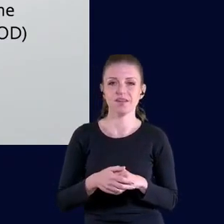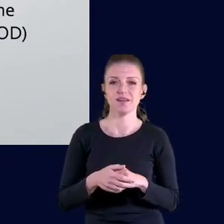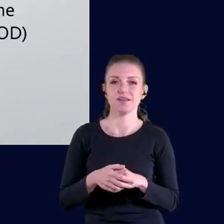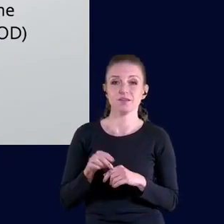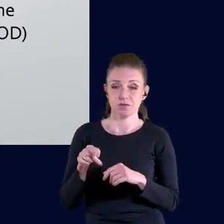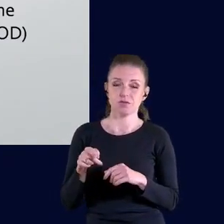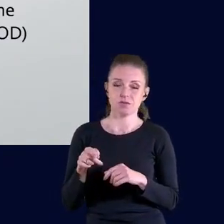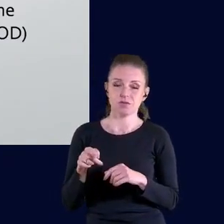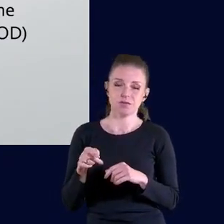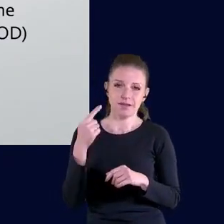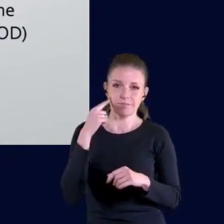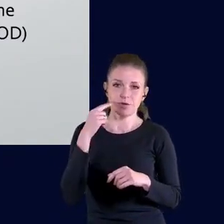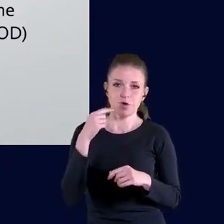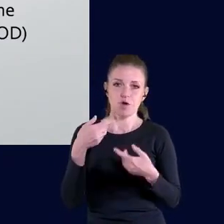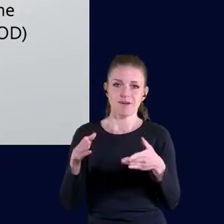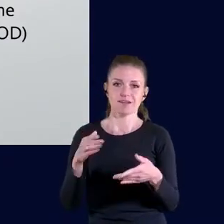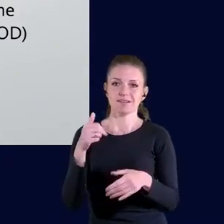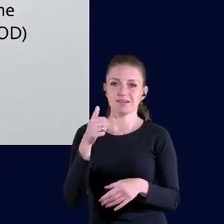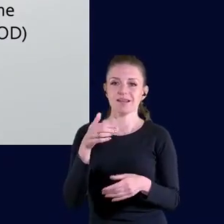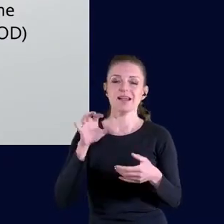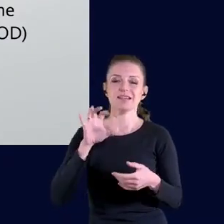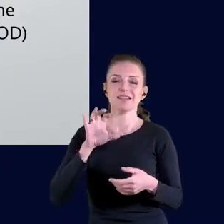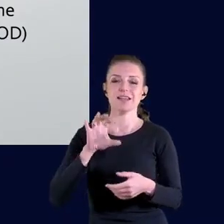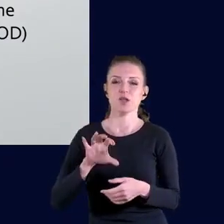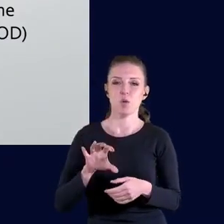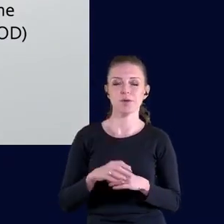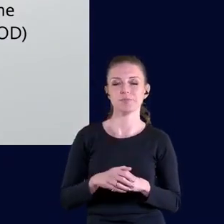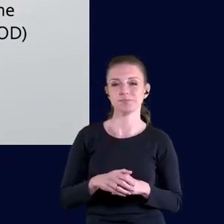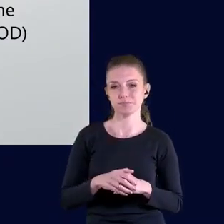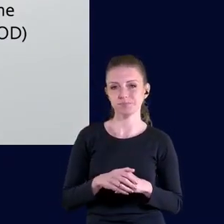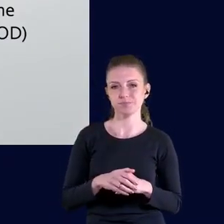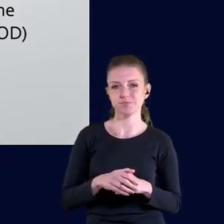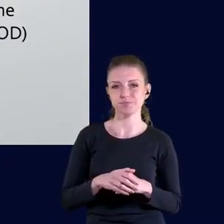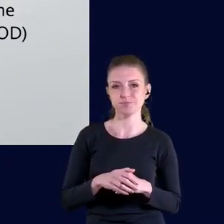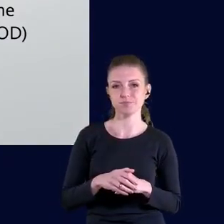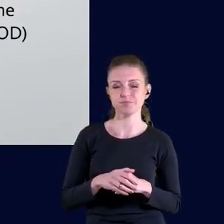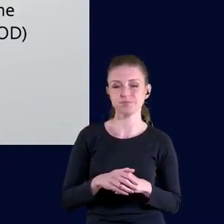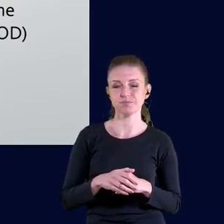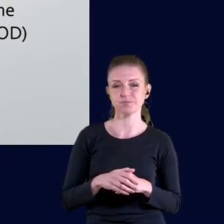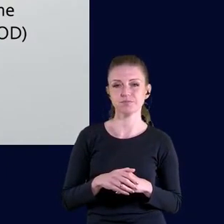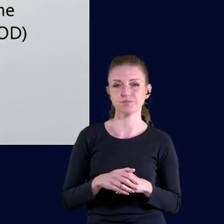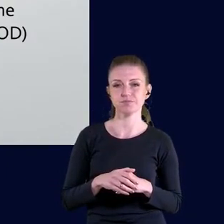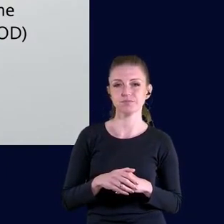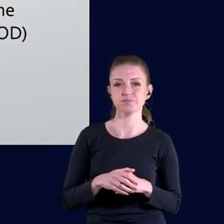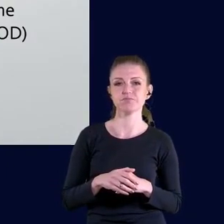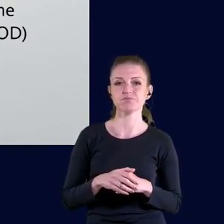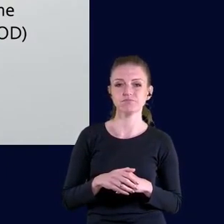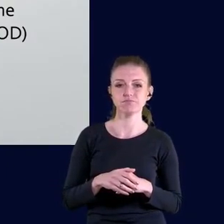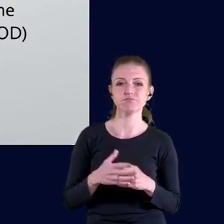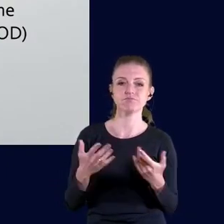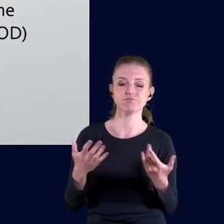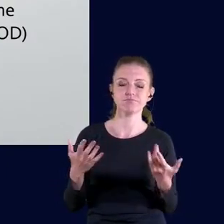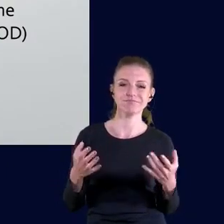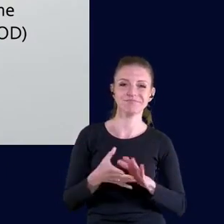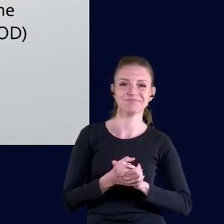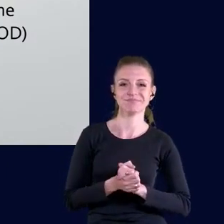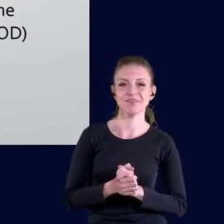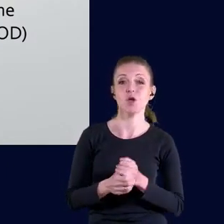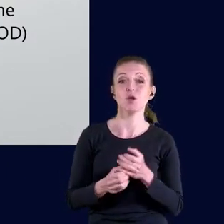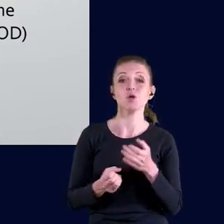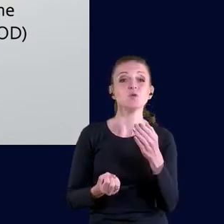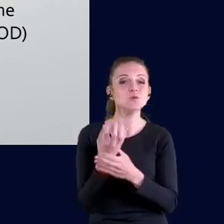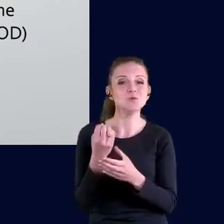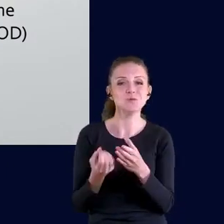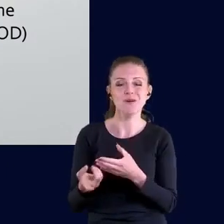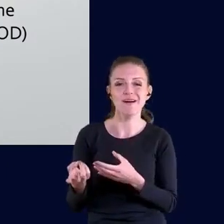otwartezasoby Źródła które są aplikatorami spodenki.do źródła